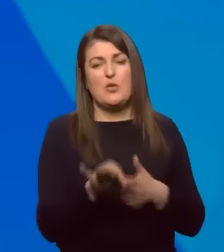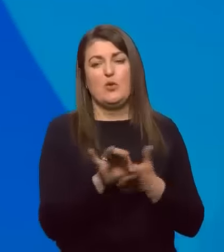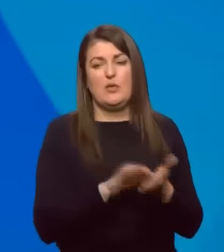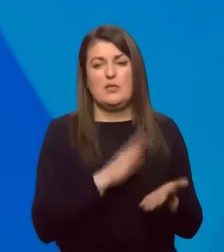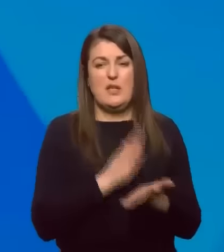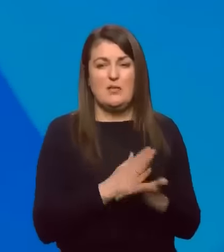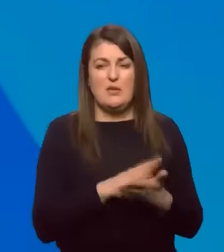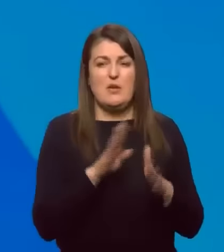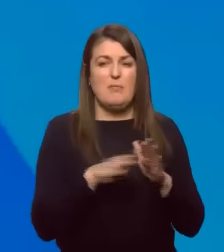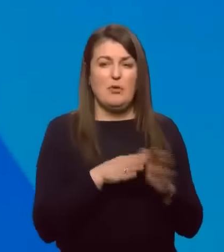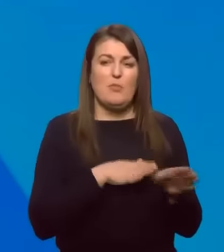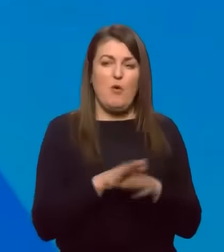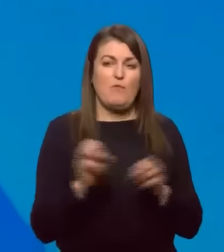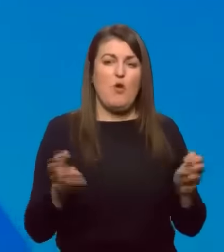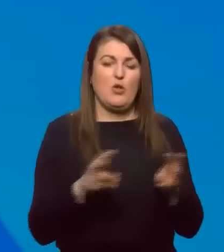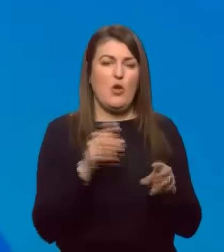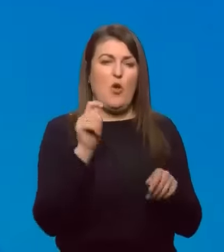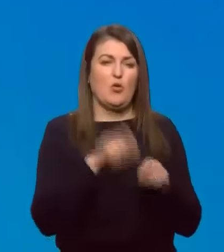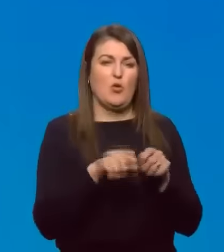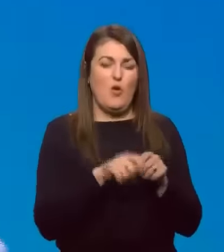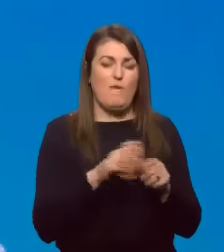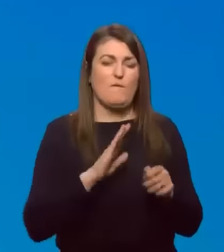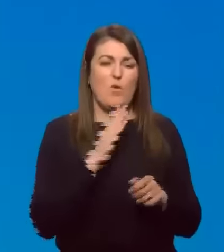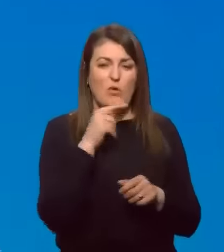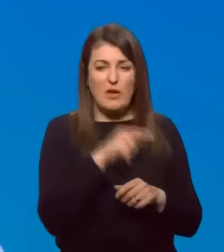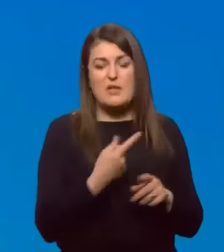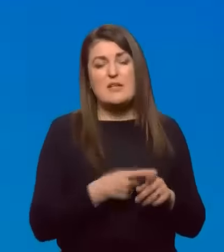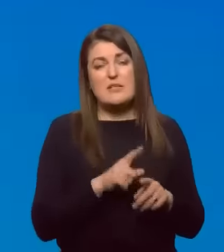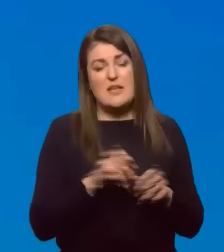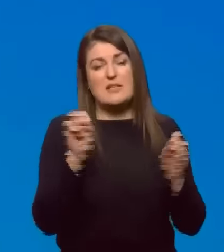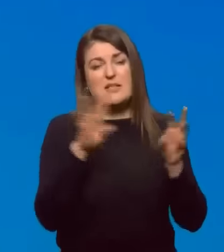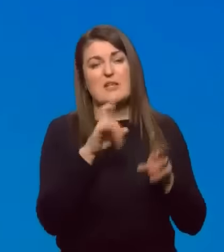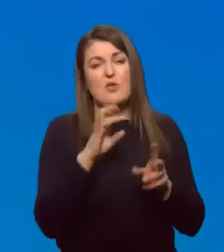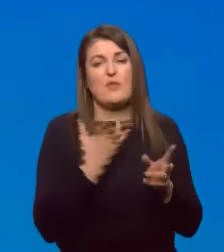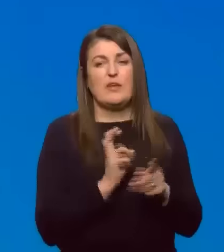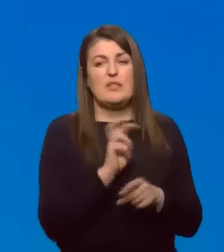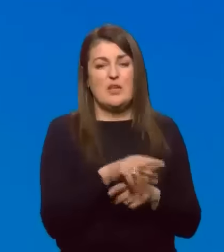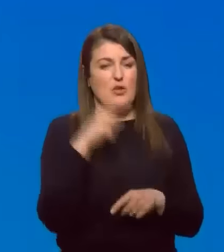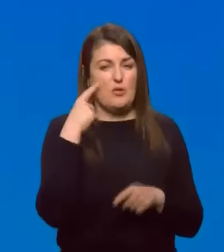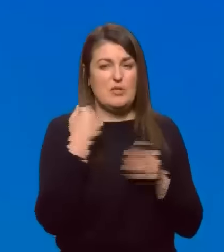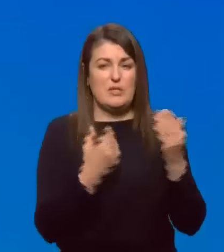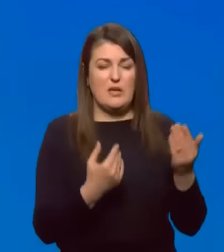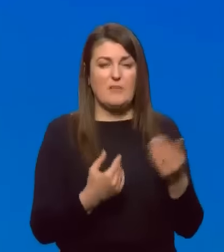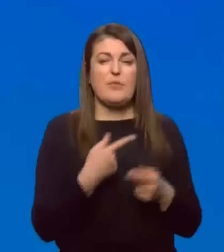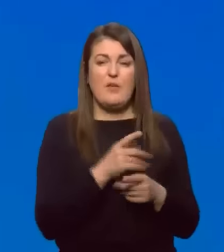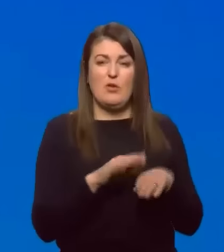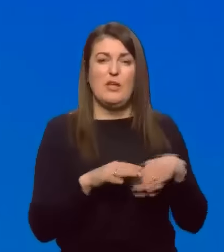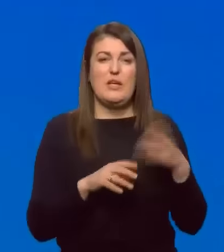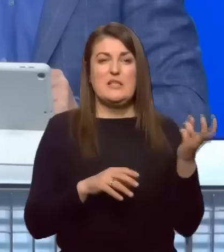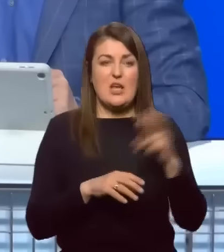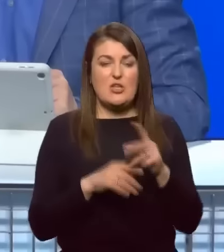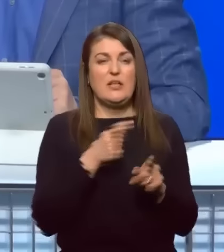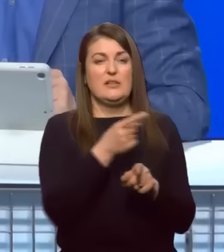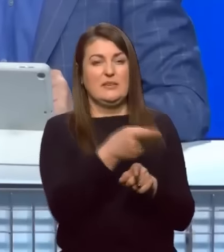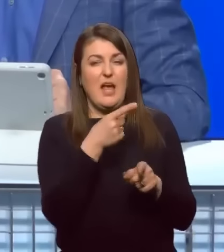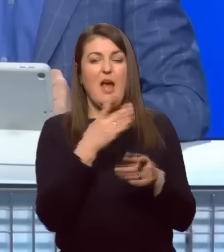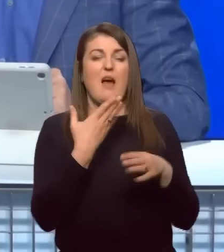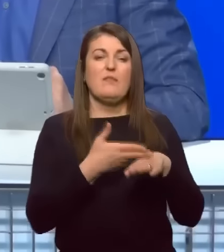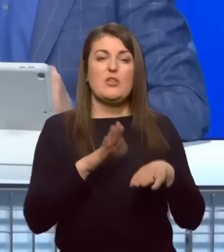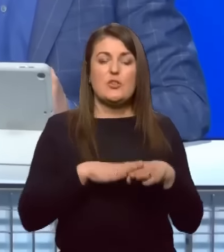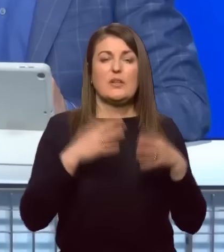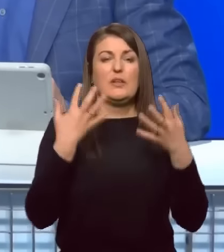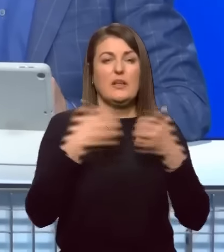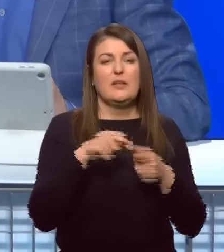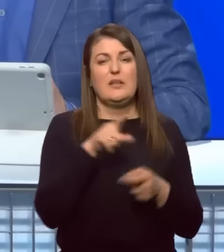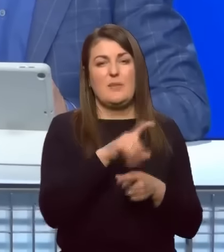одразу знаходиться під повним вогневим контролем ворога. Тому це сіра зона, в яку зайшли саме росіяни. Вони зайшли стрілецькою зброєю, а важка техніка от